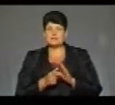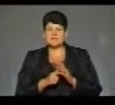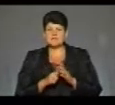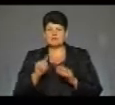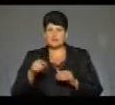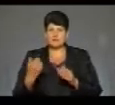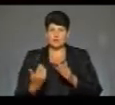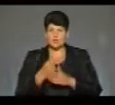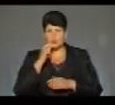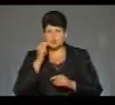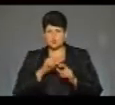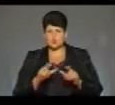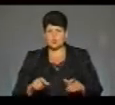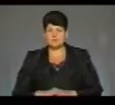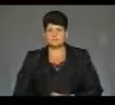нової української школи.